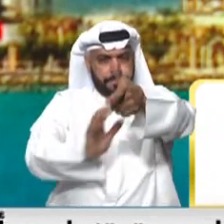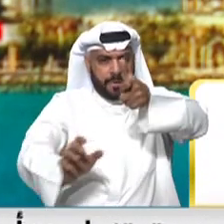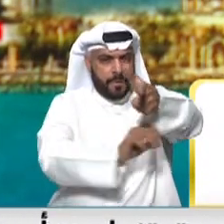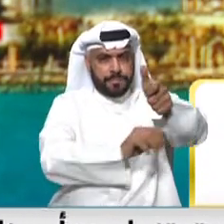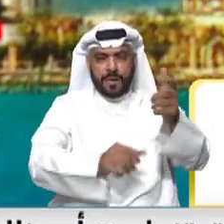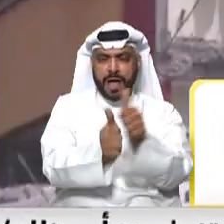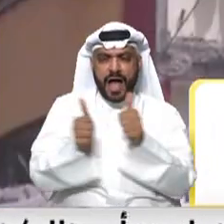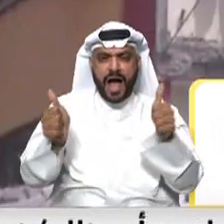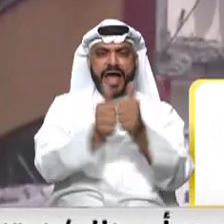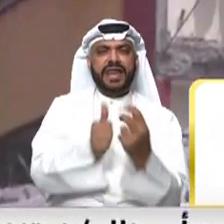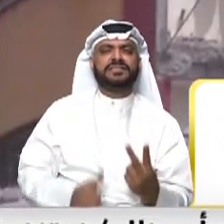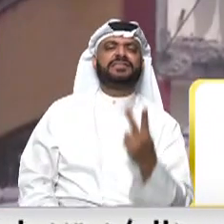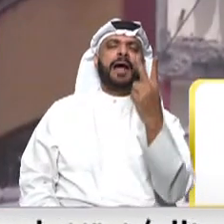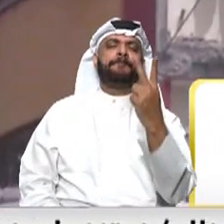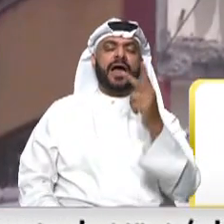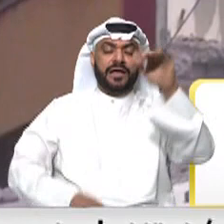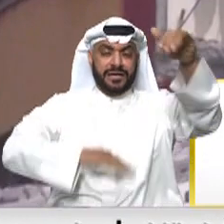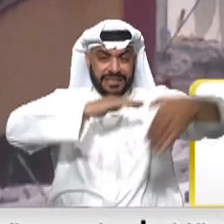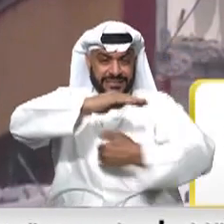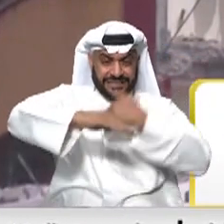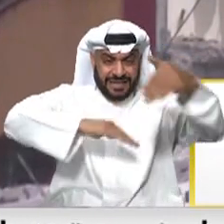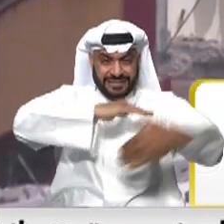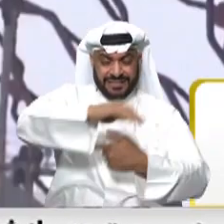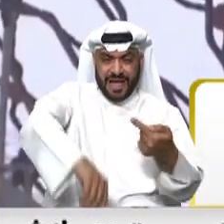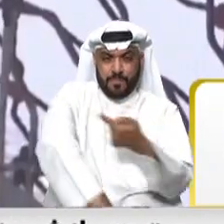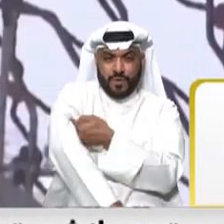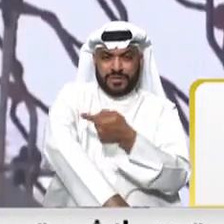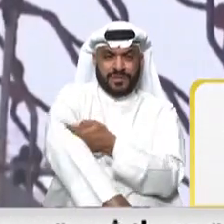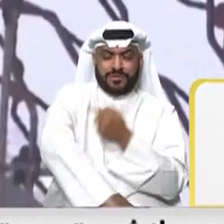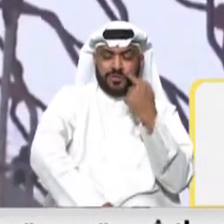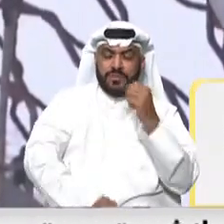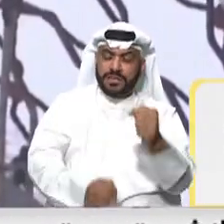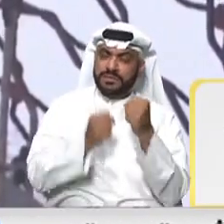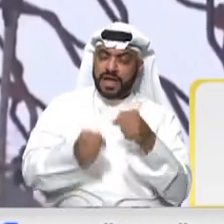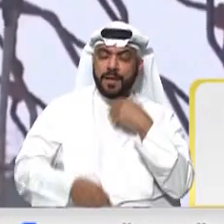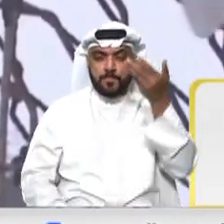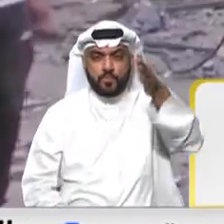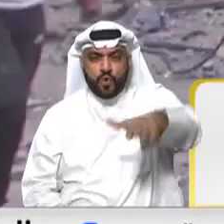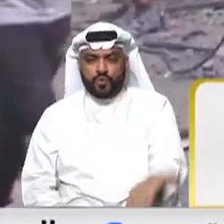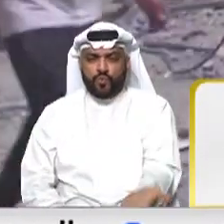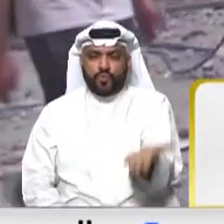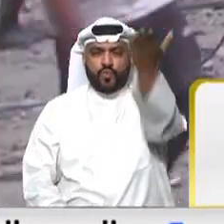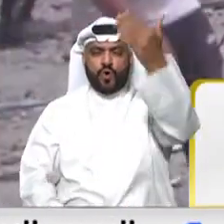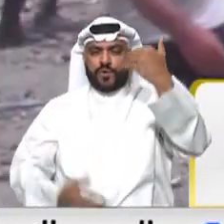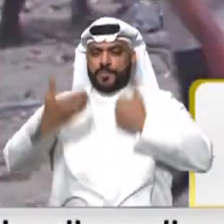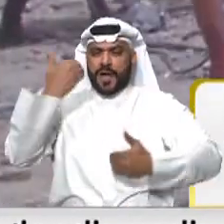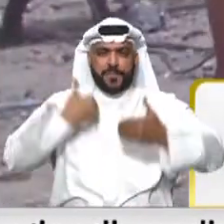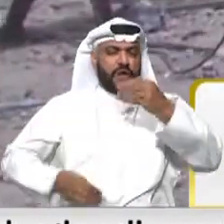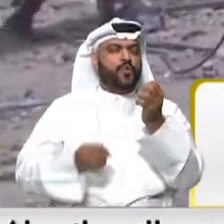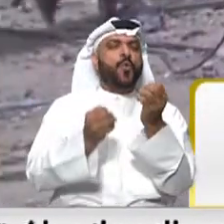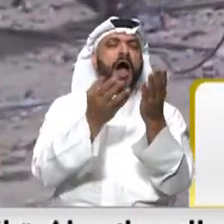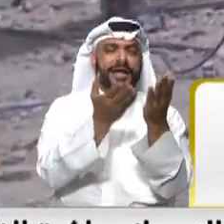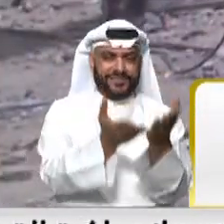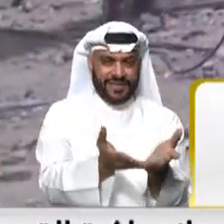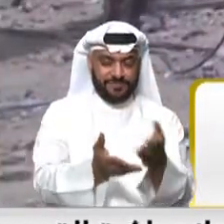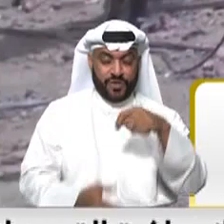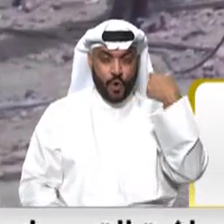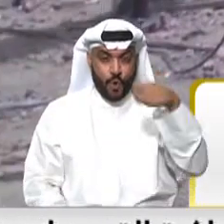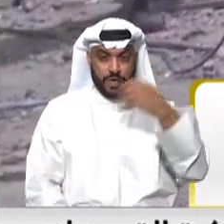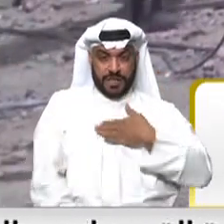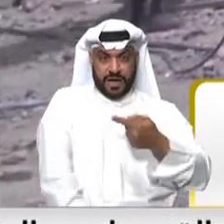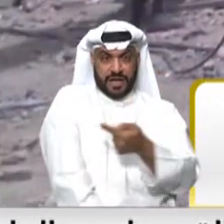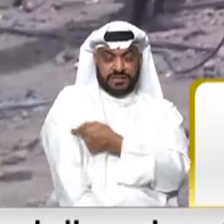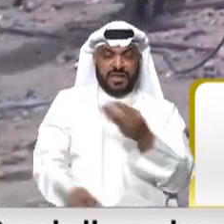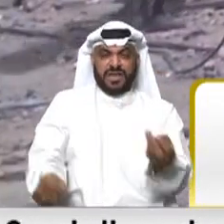للمستشفيات 66 شهيدا و 138 إصابة خلال الساعات الماضية. كما أعلنت الوزارة عن ارتفاع